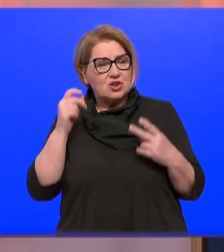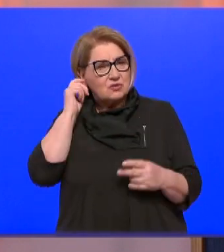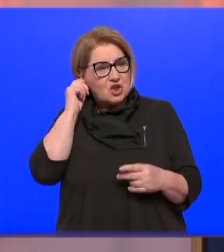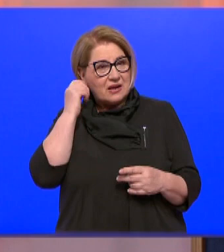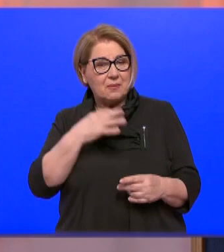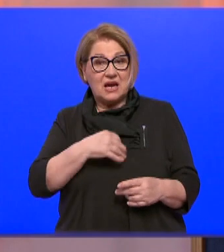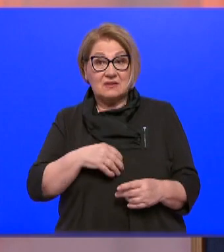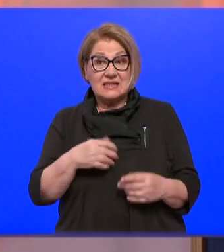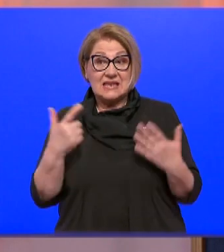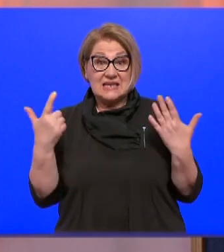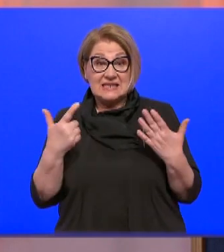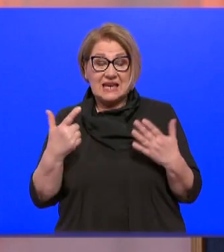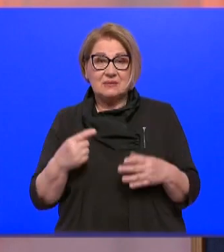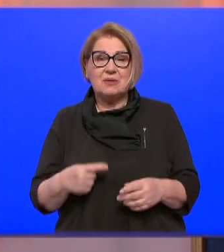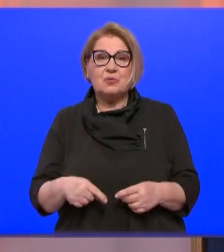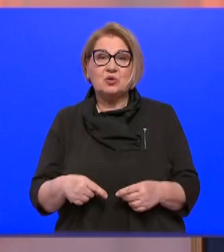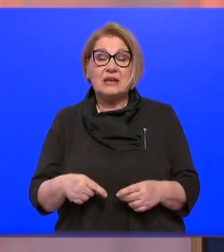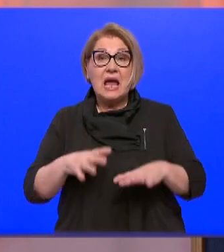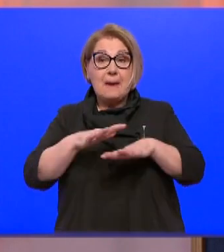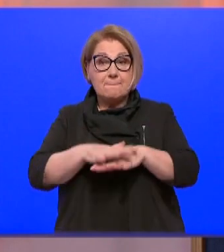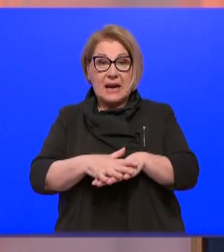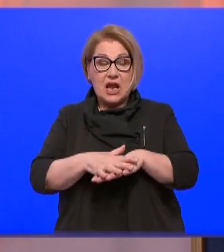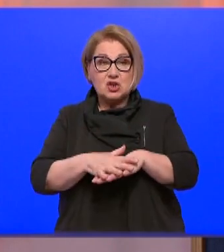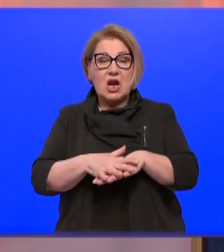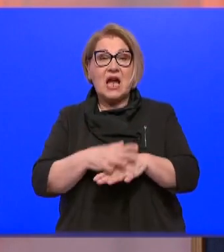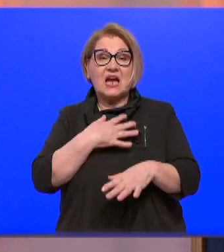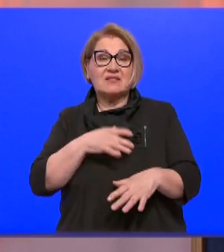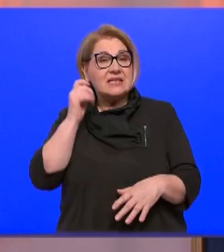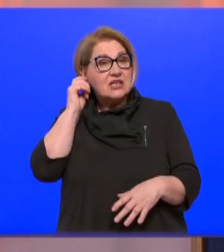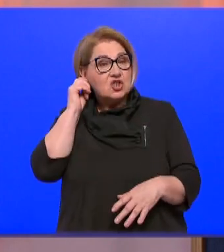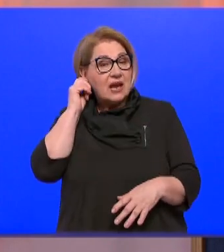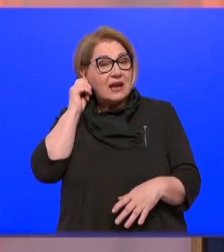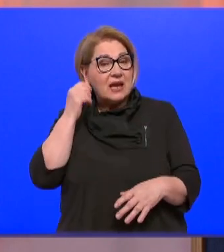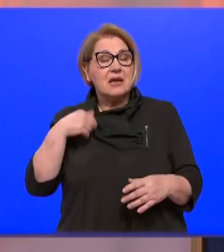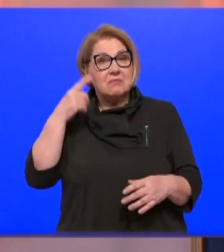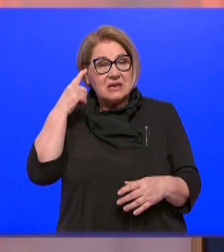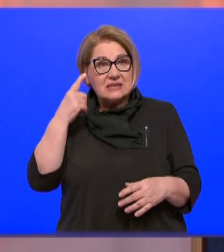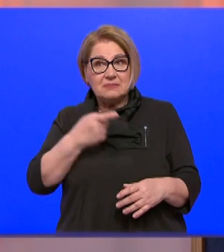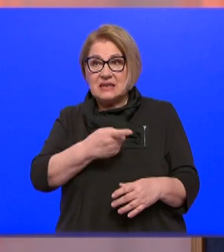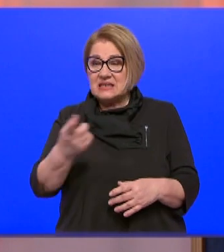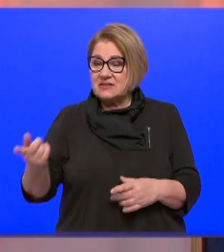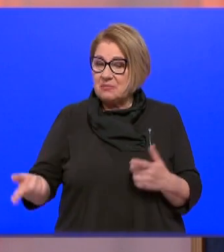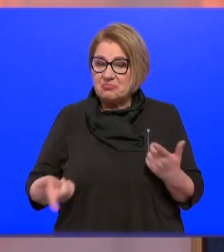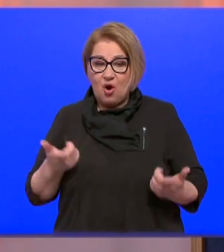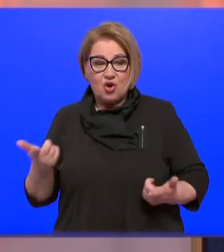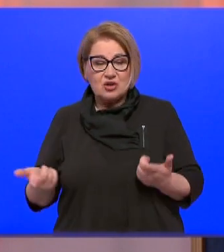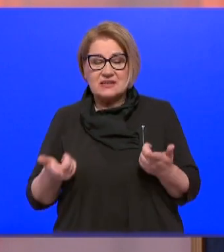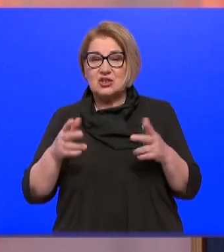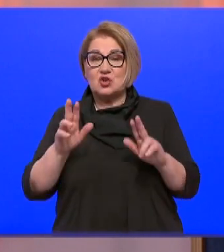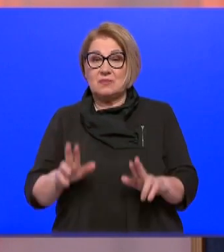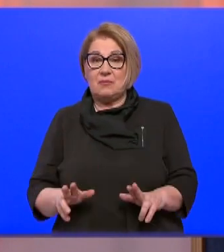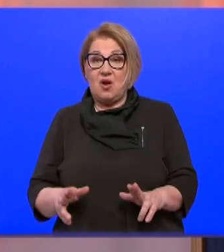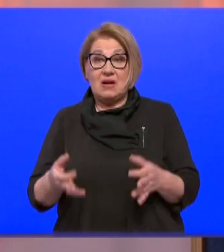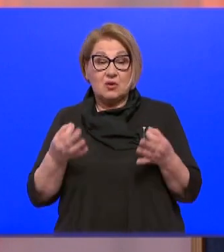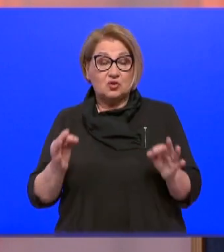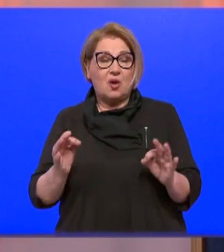to sedmi puta u organizaciji Mreže hrvatskih žena. Nadam se da ste svi vi ponosni što imamo